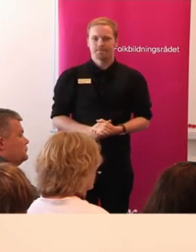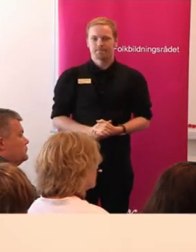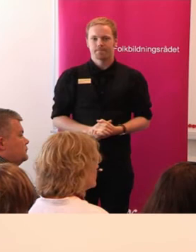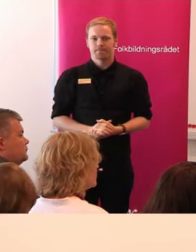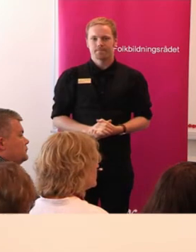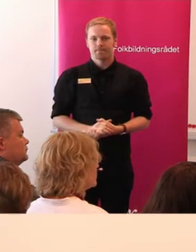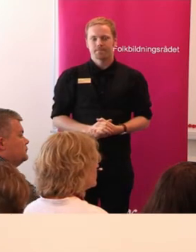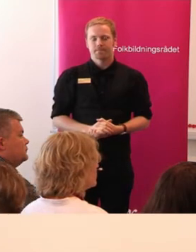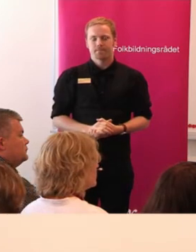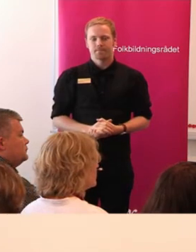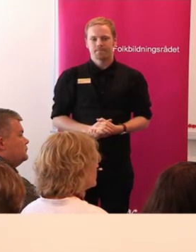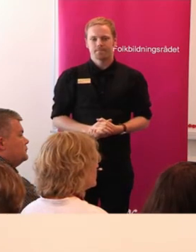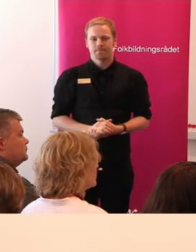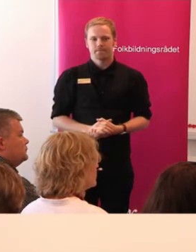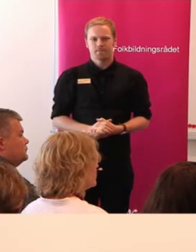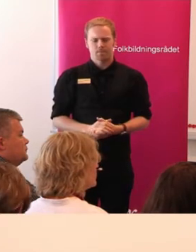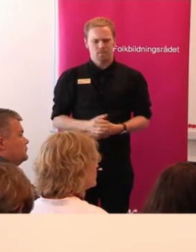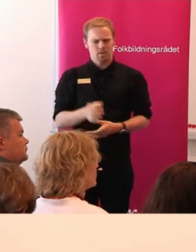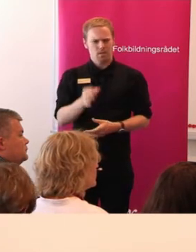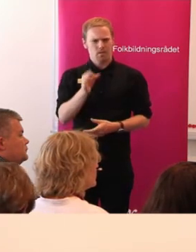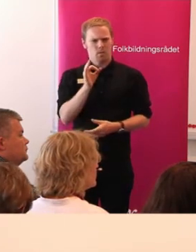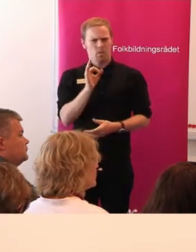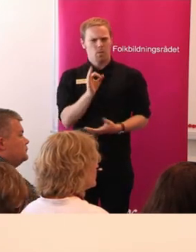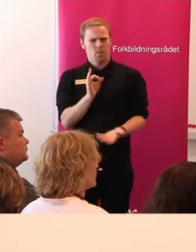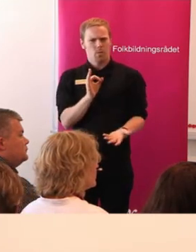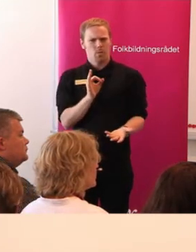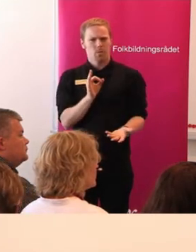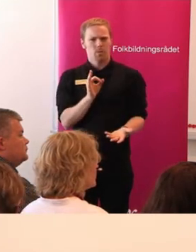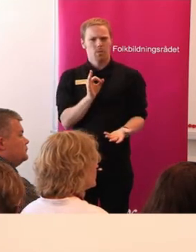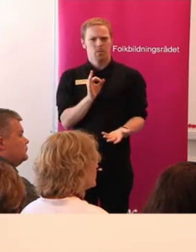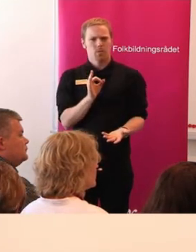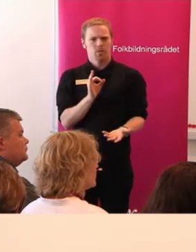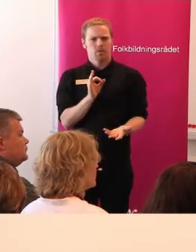det är liksom någonstans det här att hur ska